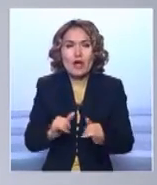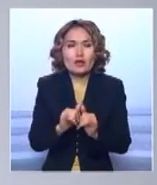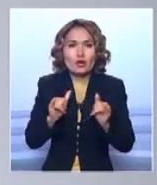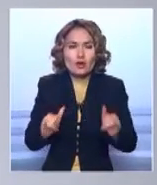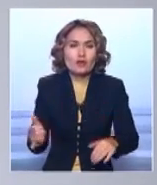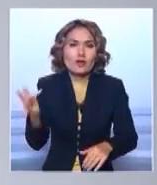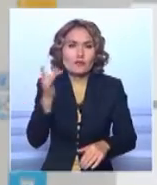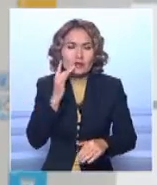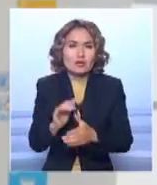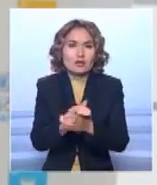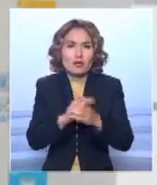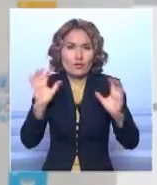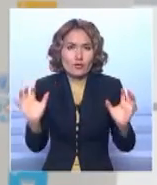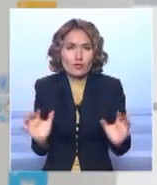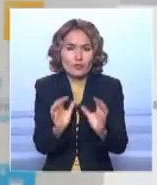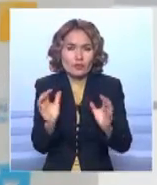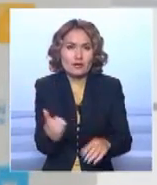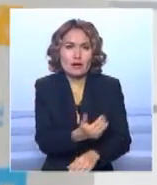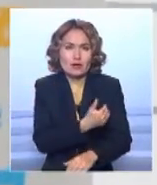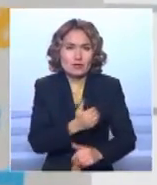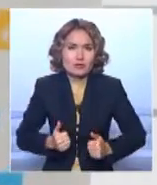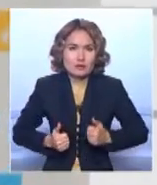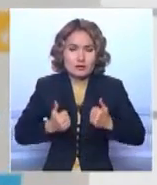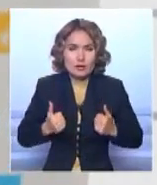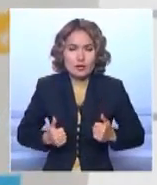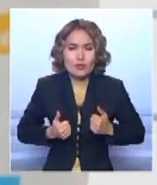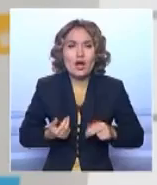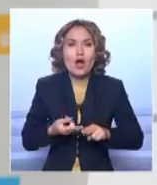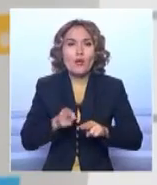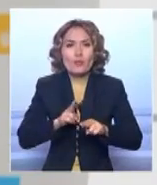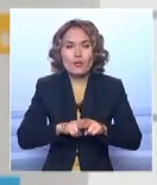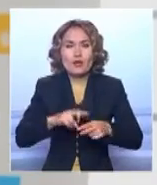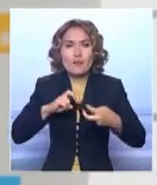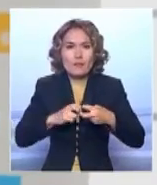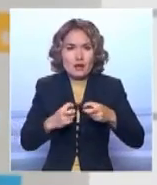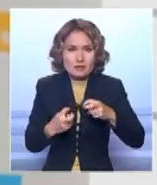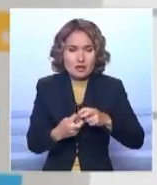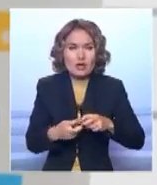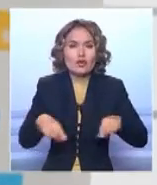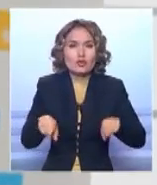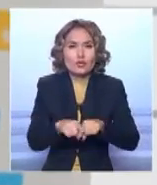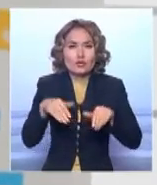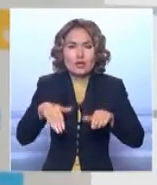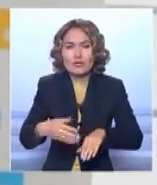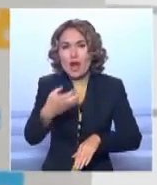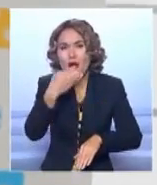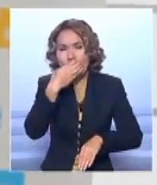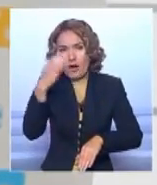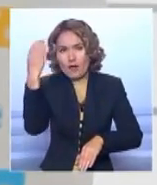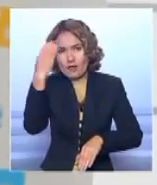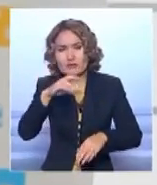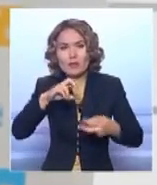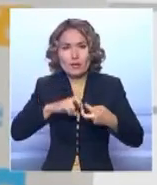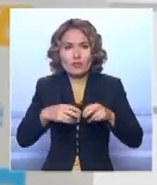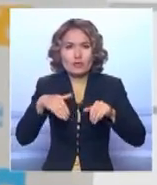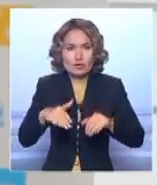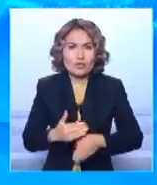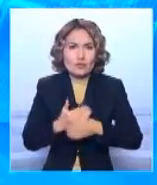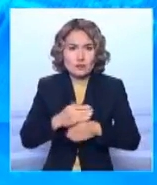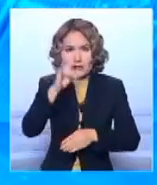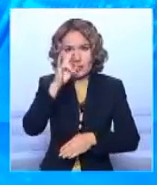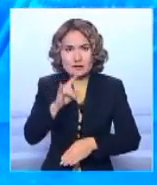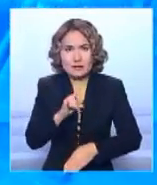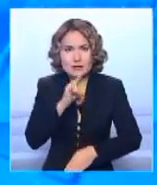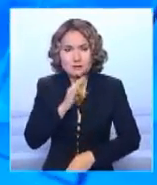қауіпсіздік мәселесіне ерекше назар аударуға тырысамыз. Ал бұл мәселе Ауғанстандағы жағдаймен тікелей байланысты болғандықтан оған да зор мән береміз.